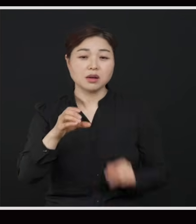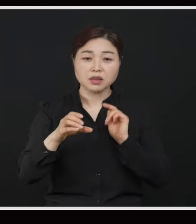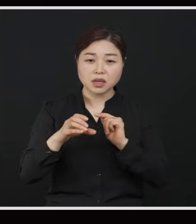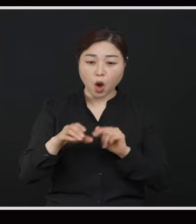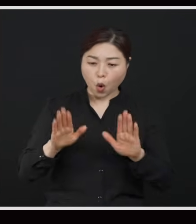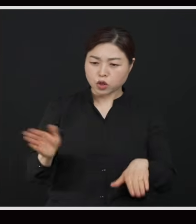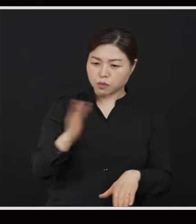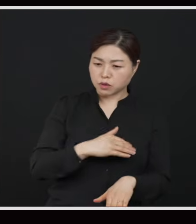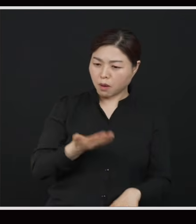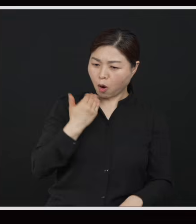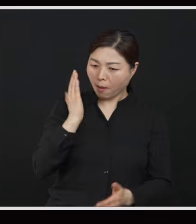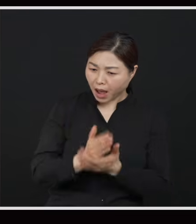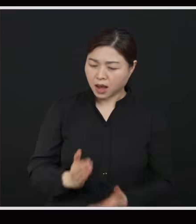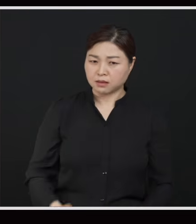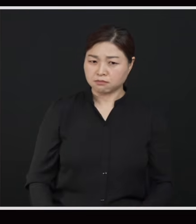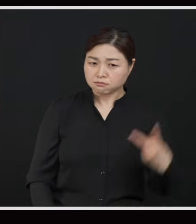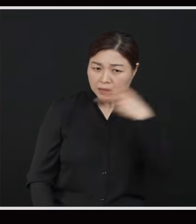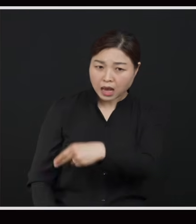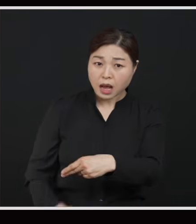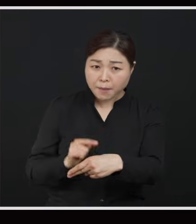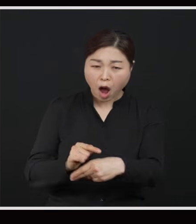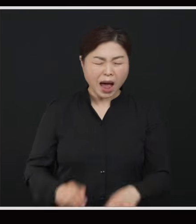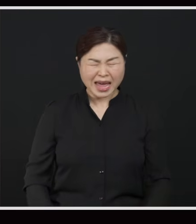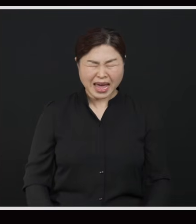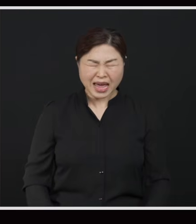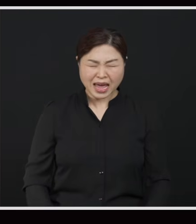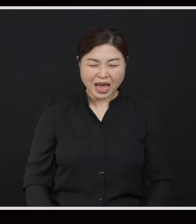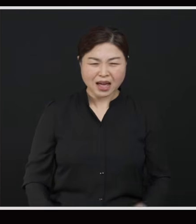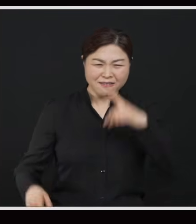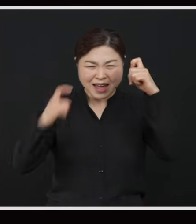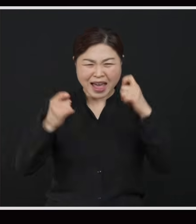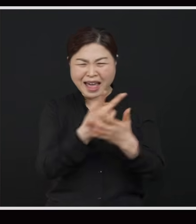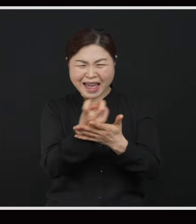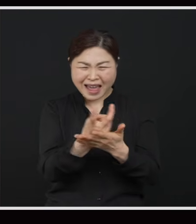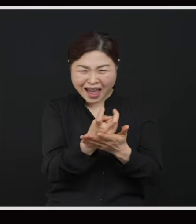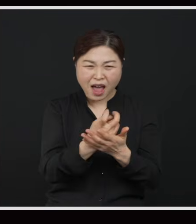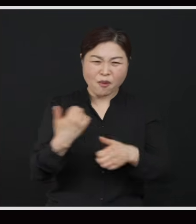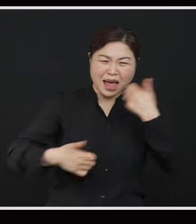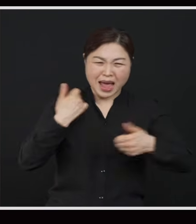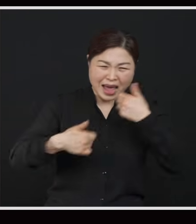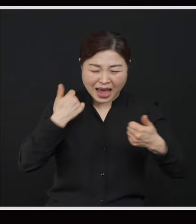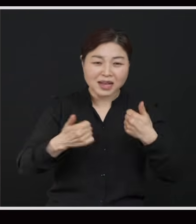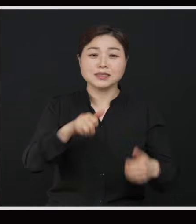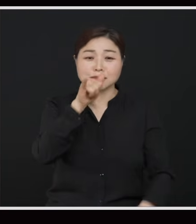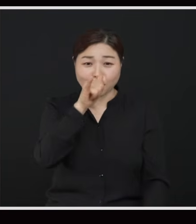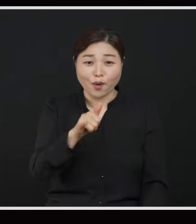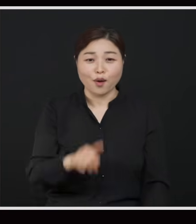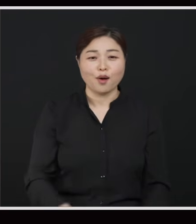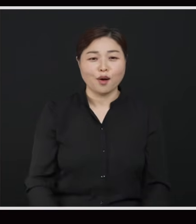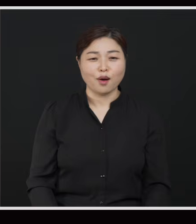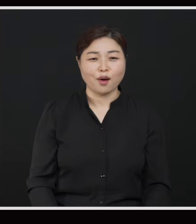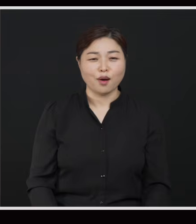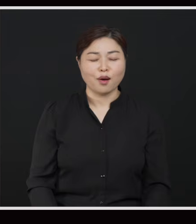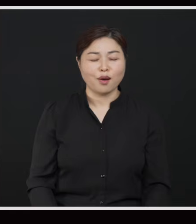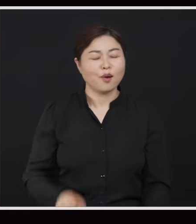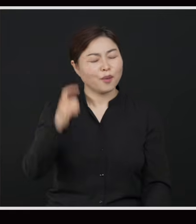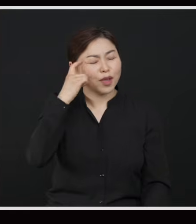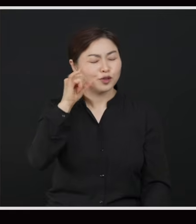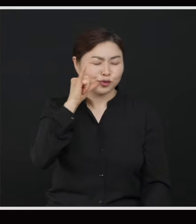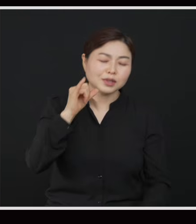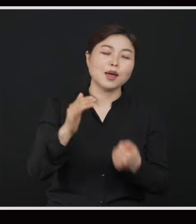먹던 아이들한테 오늘서부터 안 돼. 그럼 집안을 다 부셔버리려고 그럽니다. 본능 때문에 그런 겁니다.